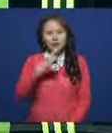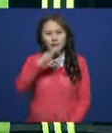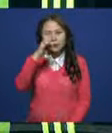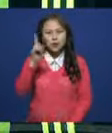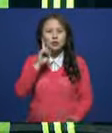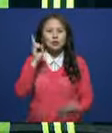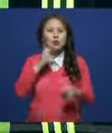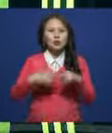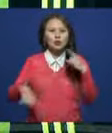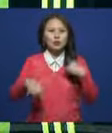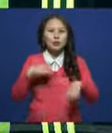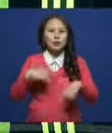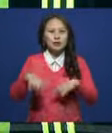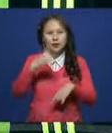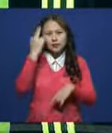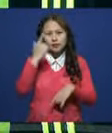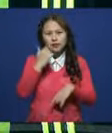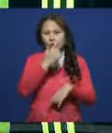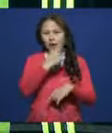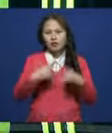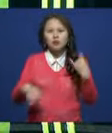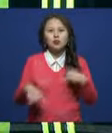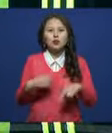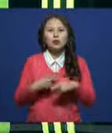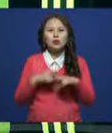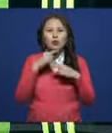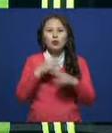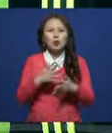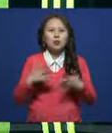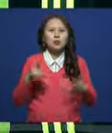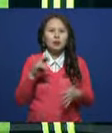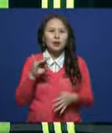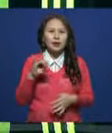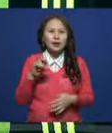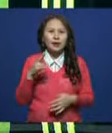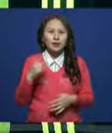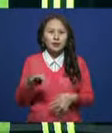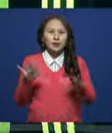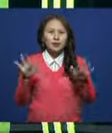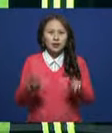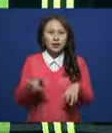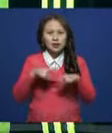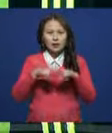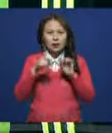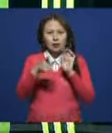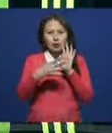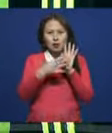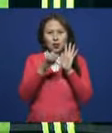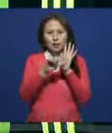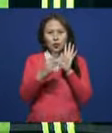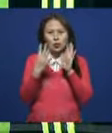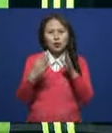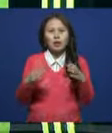Қазақтың жас аяқ допшыларына испан футбол мамандарының назары ауды. Жуырда ғана Пиреней түбегінде өткен турнирде Астана 1964